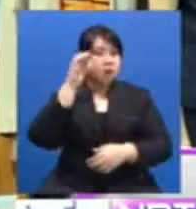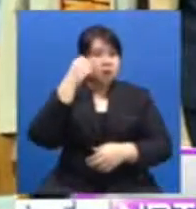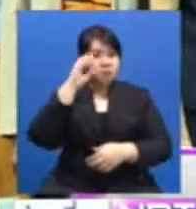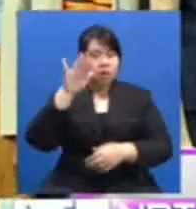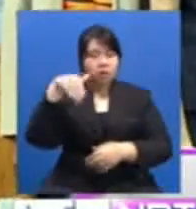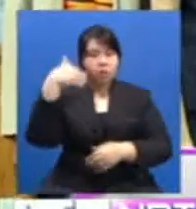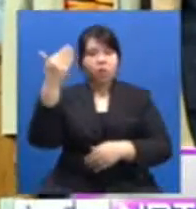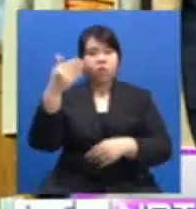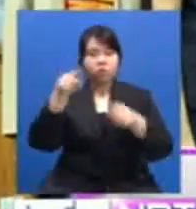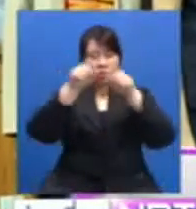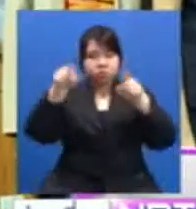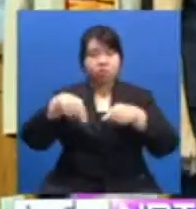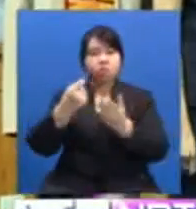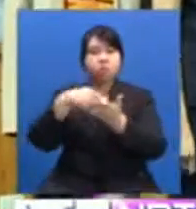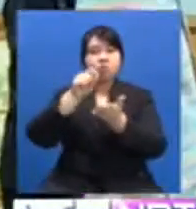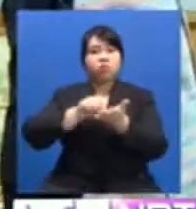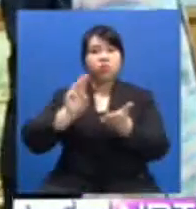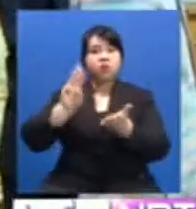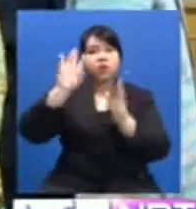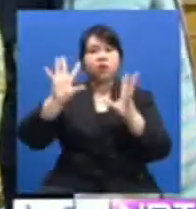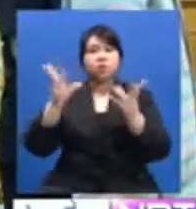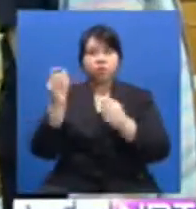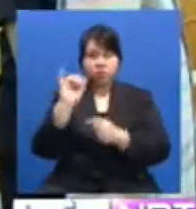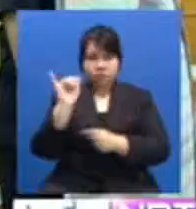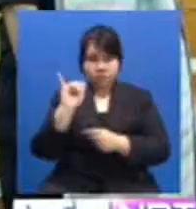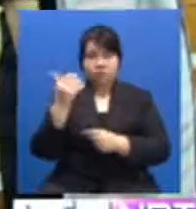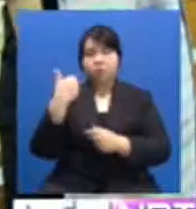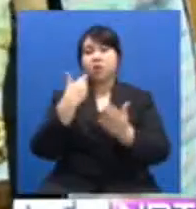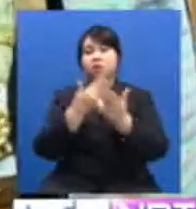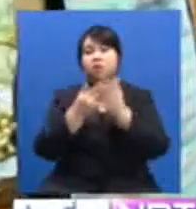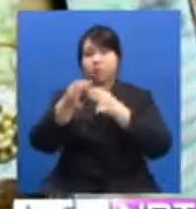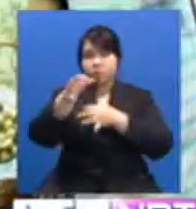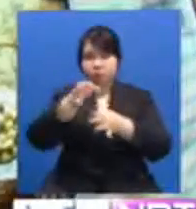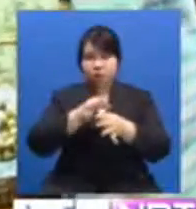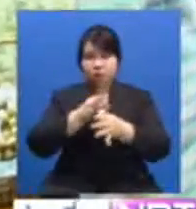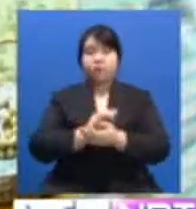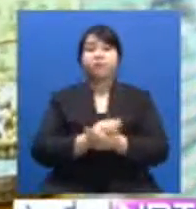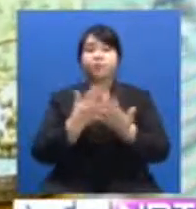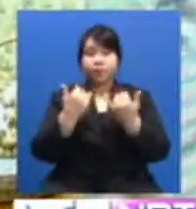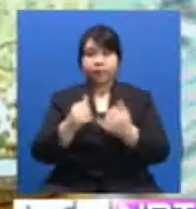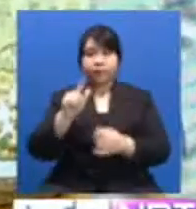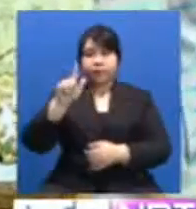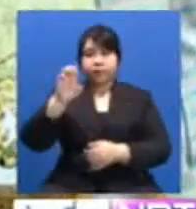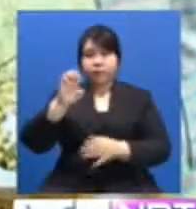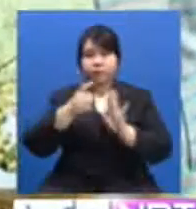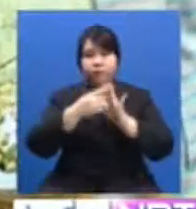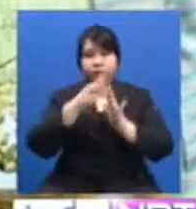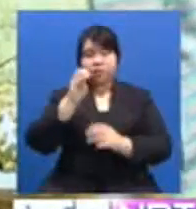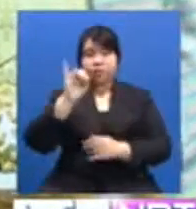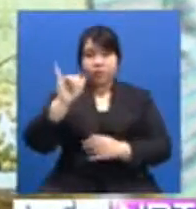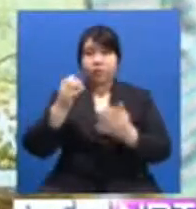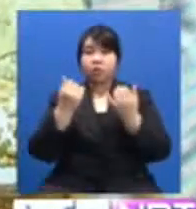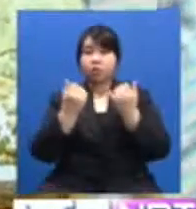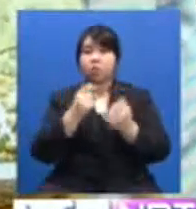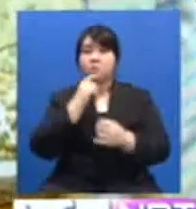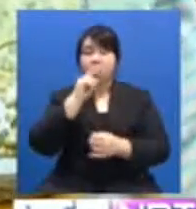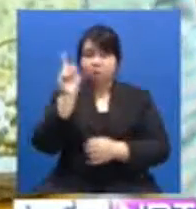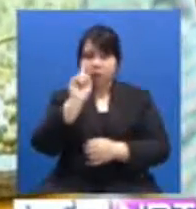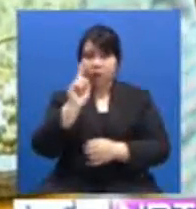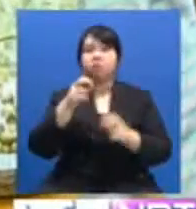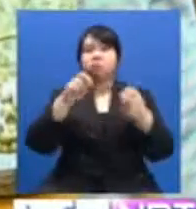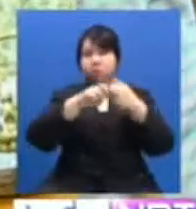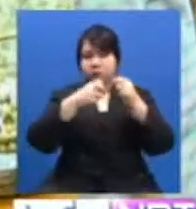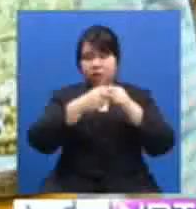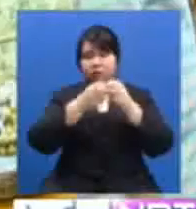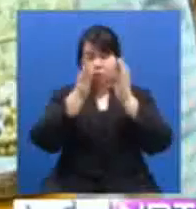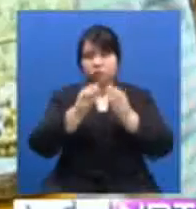สุดสัญญาจ้างเนื่องจากภัยสงครามหรือปัญหาความไม่สงบซึ่งทางประเทศลิเบียได้ประกาศเหตุการณ์ความไม่สงบดังกล่าวแล้วมีจำนวน